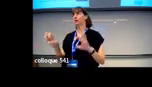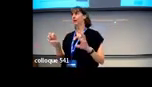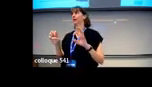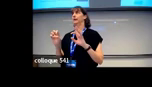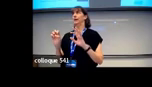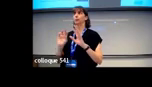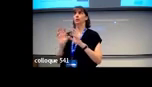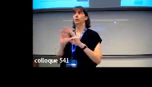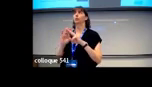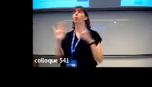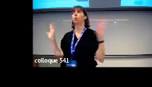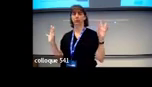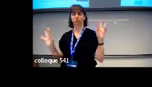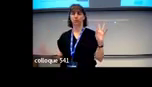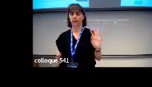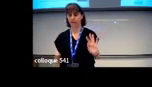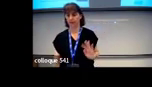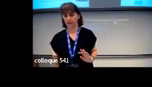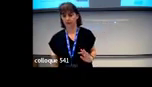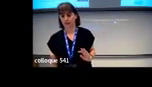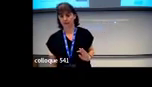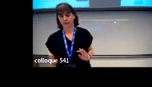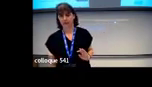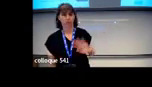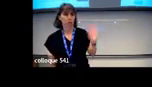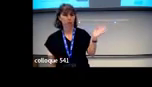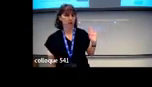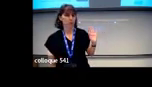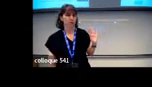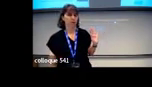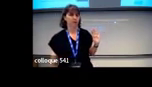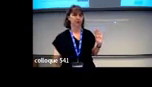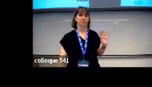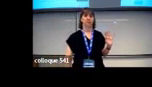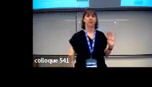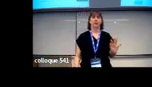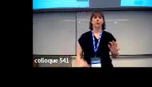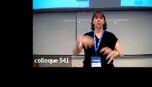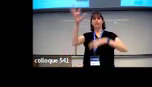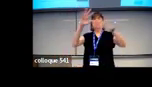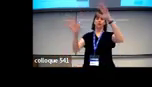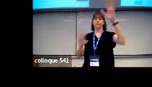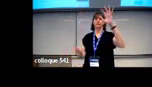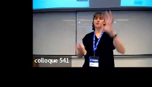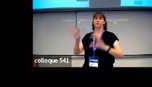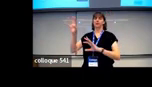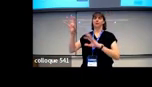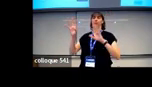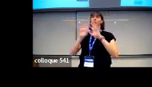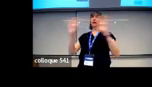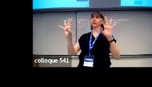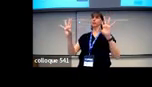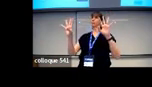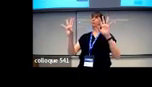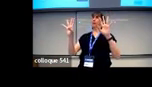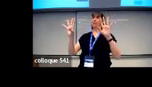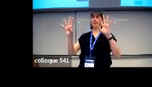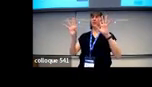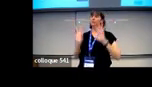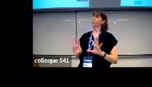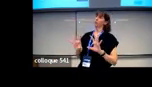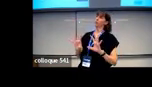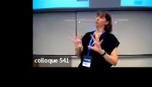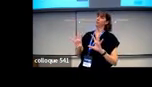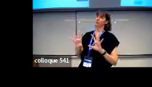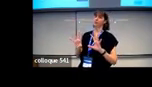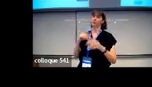lisible par un lecteur d'écran, parce qu'on en a 3 dans tout le livre. C'est mieux de ne pas en mettre, en fait. Puis, à travers le texte, parfois, on arrête la